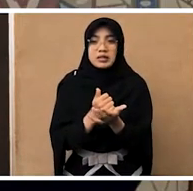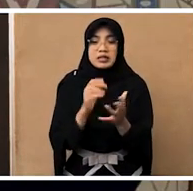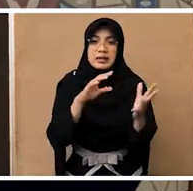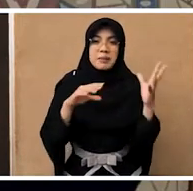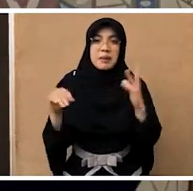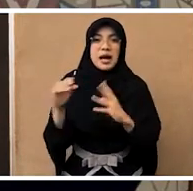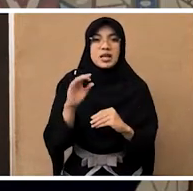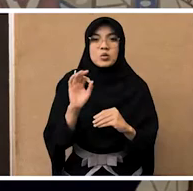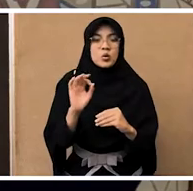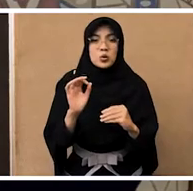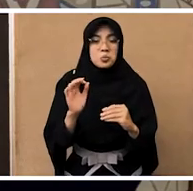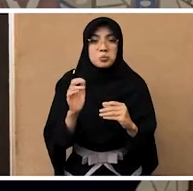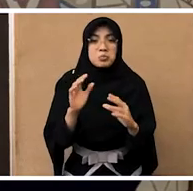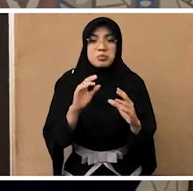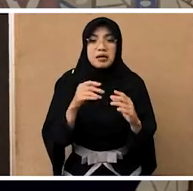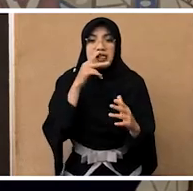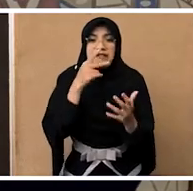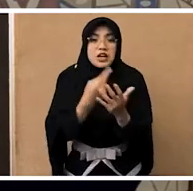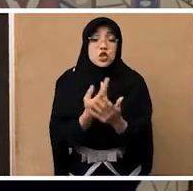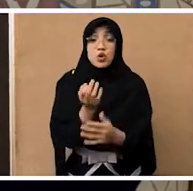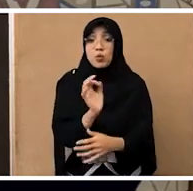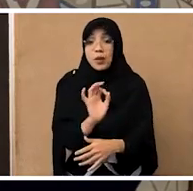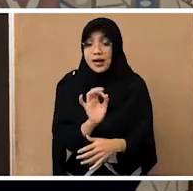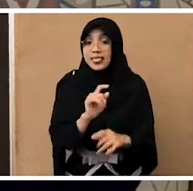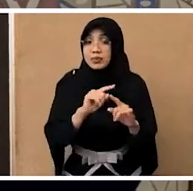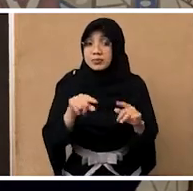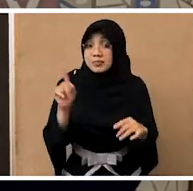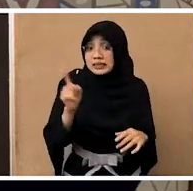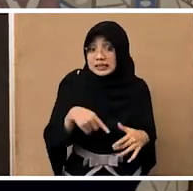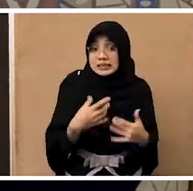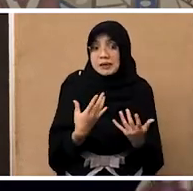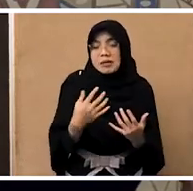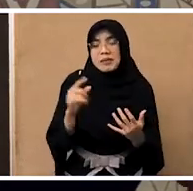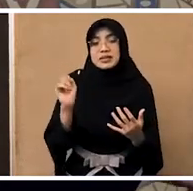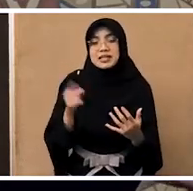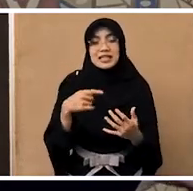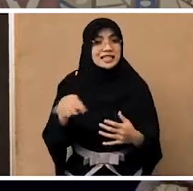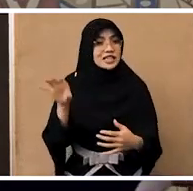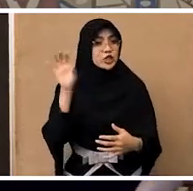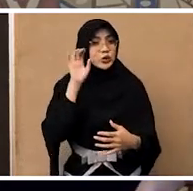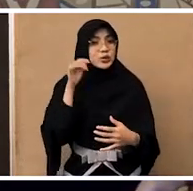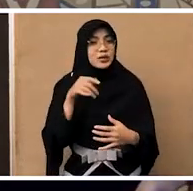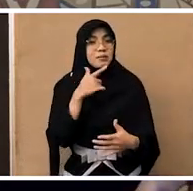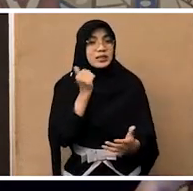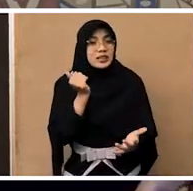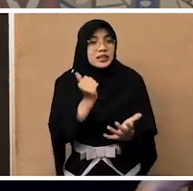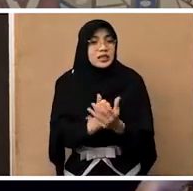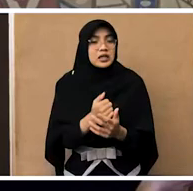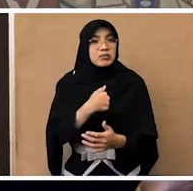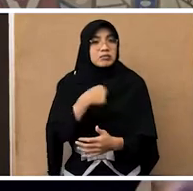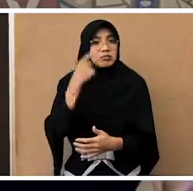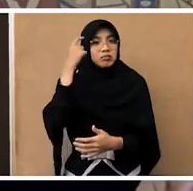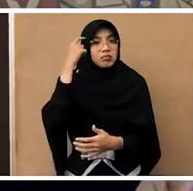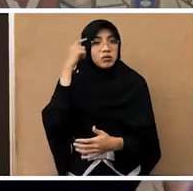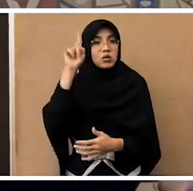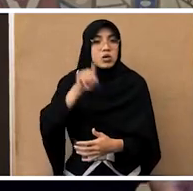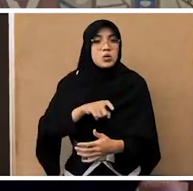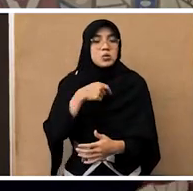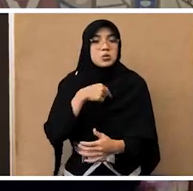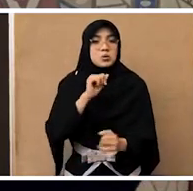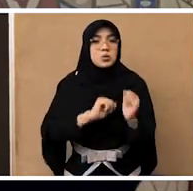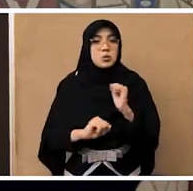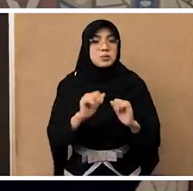terbahas seperti apa ini belum ada klarifikasi tapi yang pasti isu ini sangat krusial dan saya pikir penting untuk